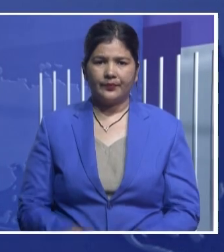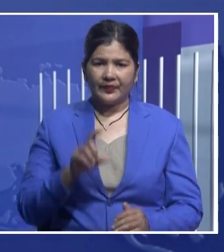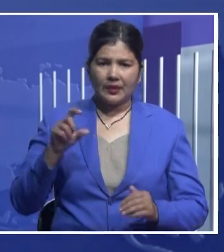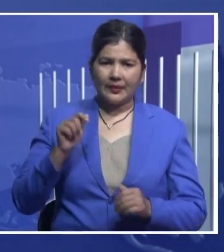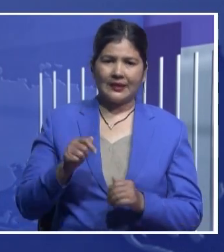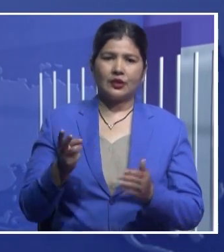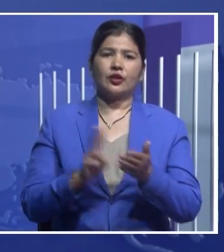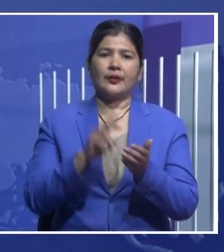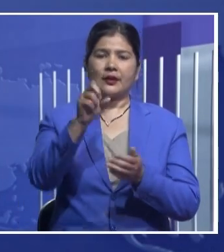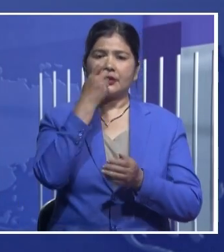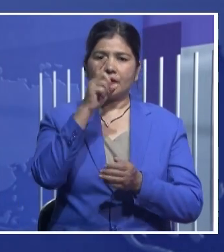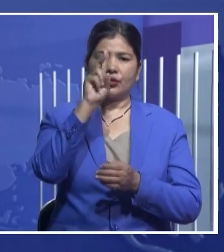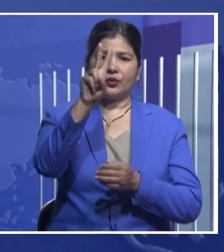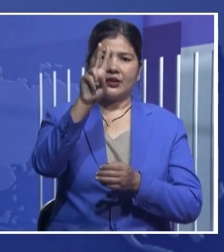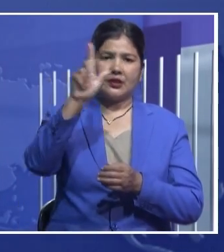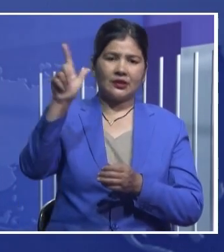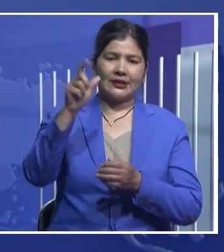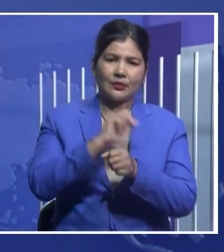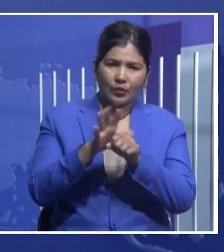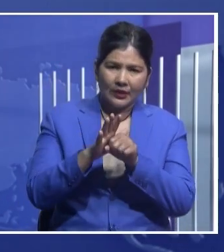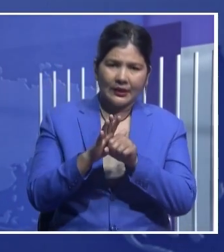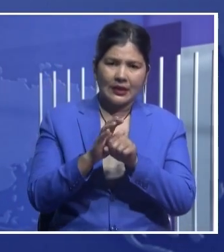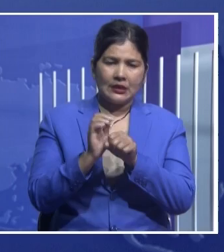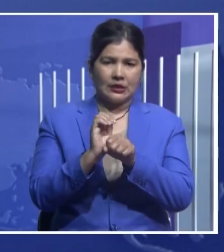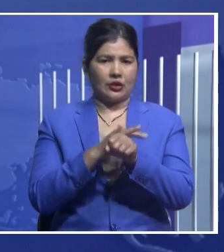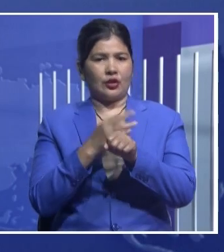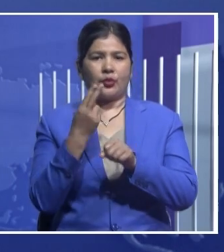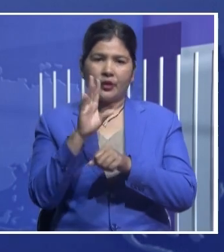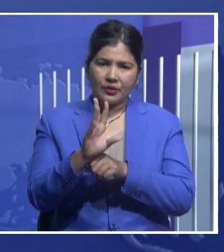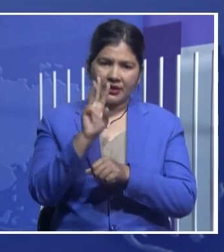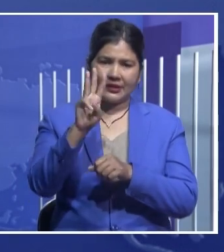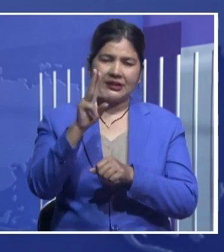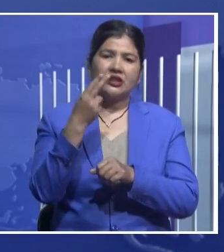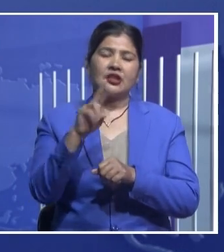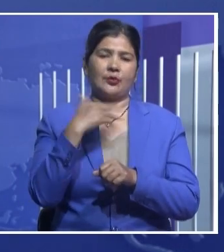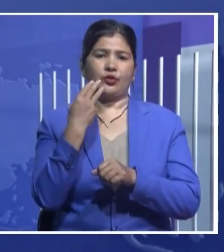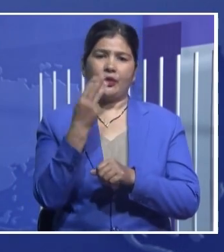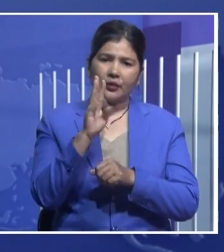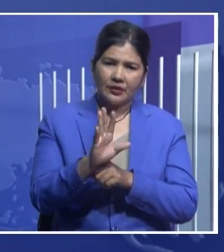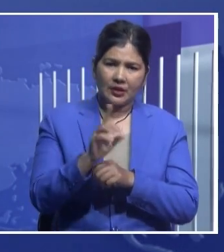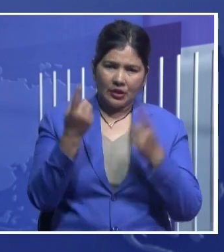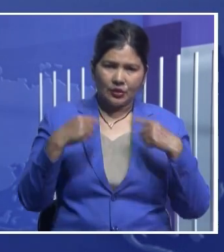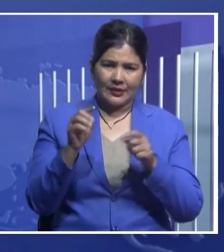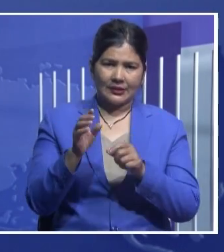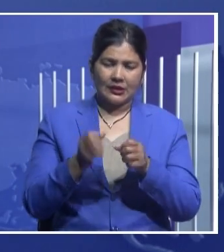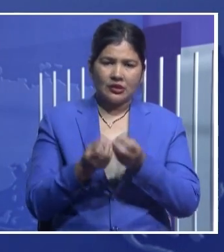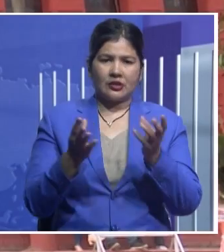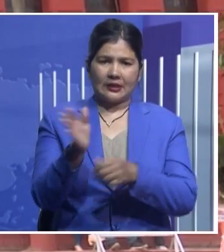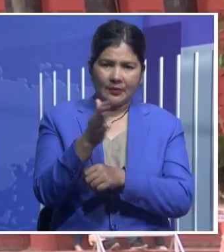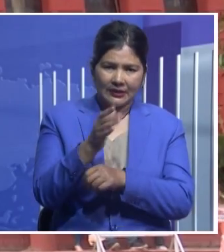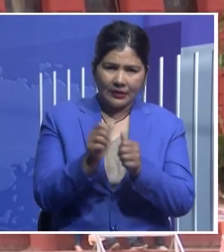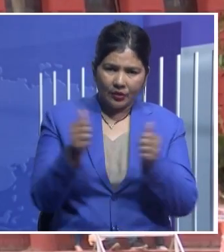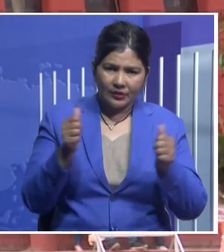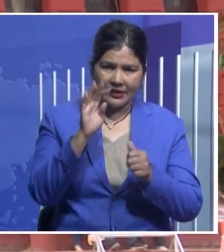नेपालमा आज थप 127 जनामा कोरोना भाइरसको संक्रमण पुष्टि भएको छ भने 3 जनाको मृत्यु भएको छ। स्वास्थ्य तथा जनसङ्ख्या मन्त्रालयका